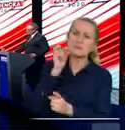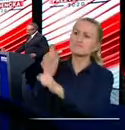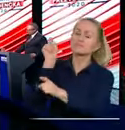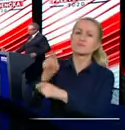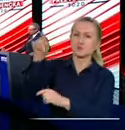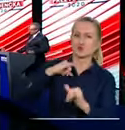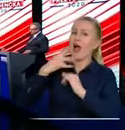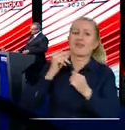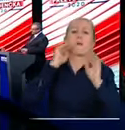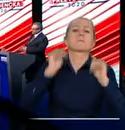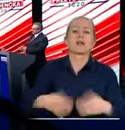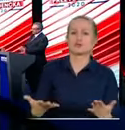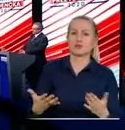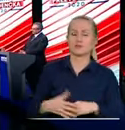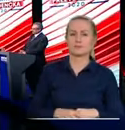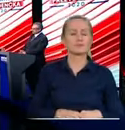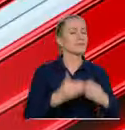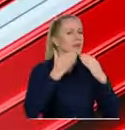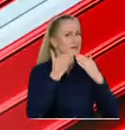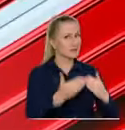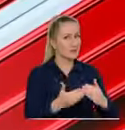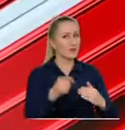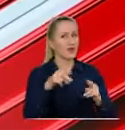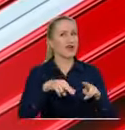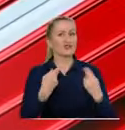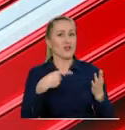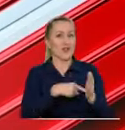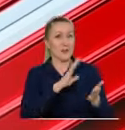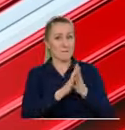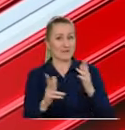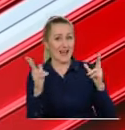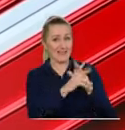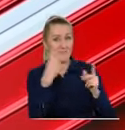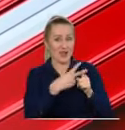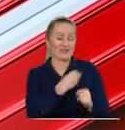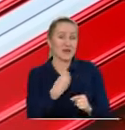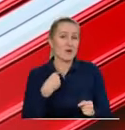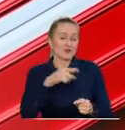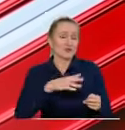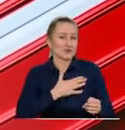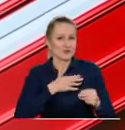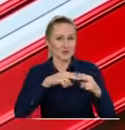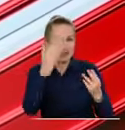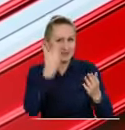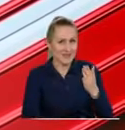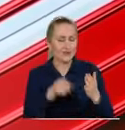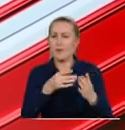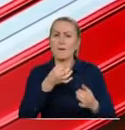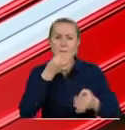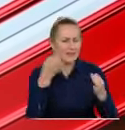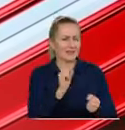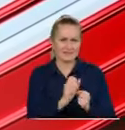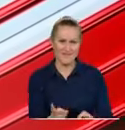milczeć. Bardzo dziękuję. Dzień bez ataku na Telewizję Polską dniem straconym. Tak czasami, proszę państwa, bywa. To jest bardzo konkretne i bardzo ważne